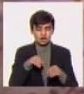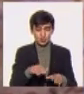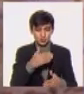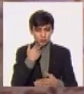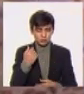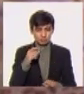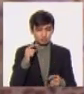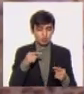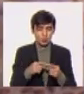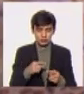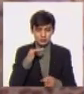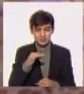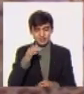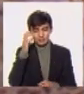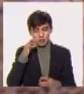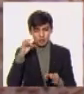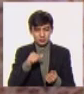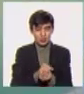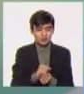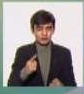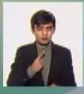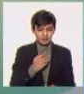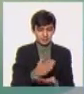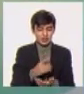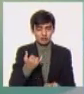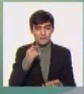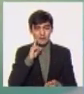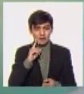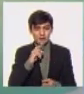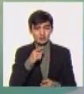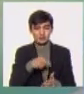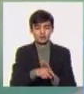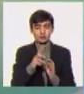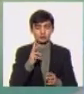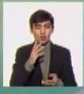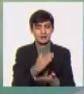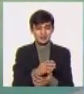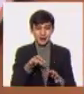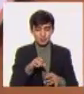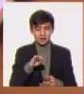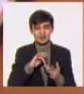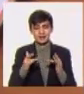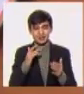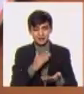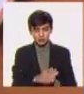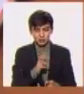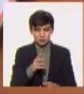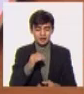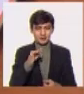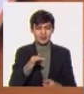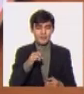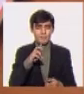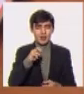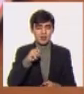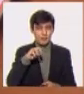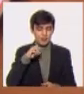Білім және ғылым министрлігінен келетін құжатты күтіп отыр. Әзірше қай оқушының үйінде компьютер мен интернет және сабақ оқытатын балапан